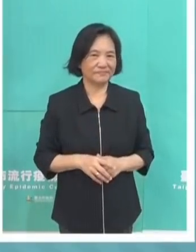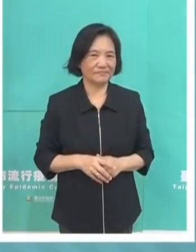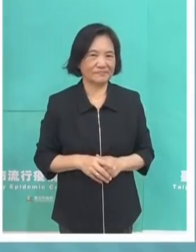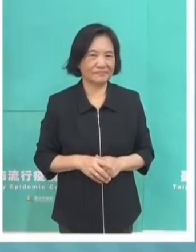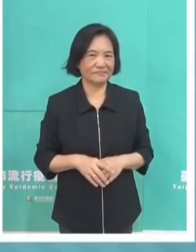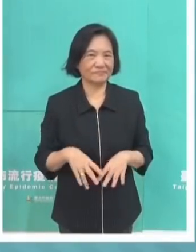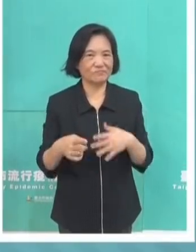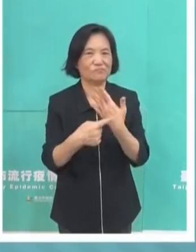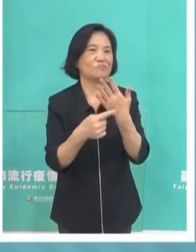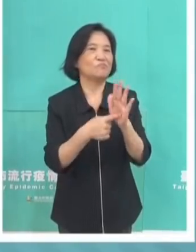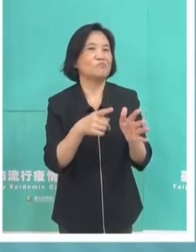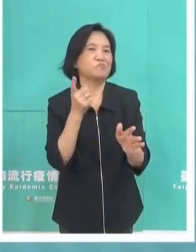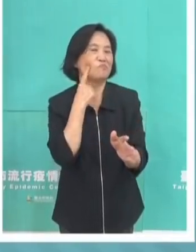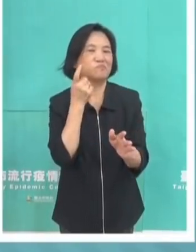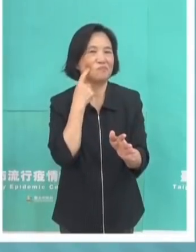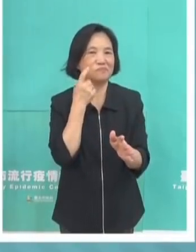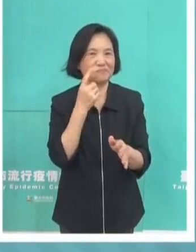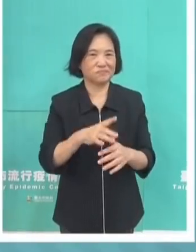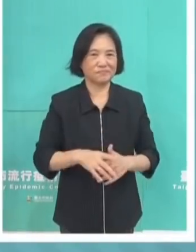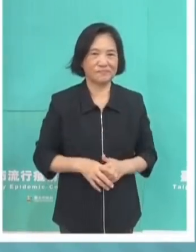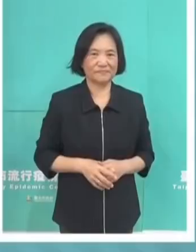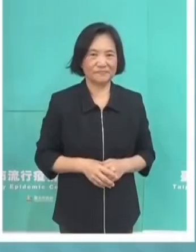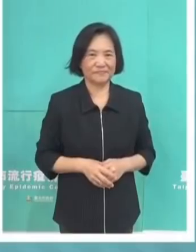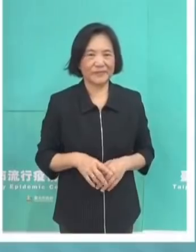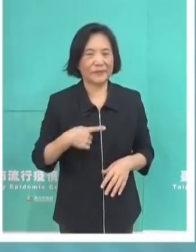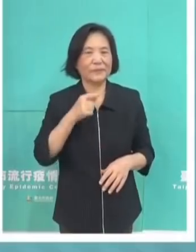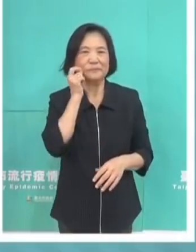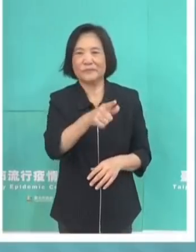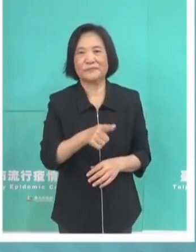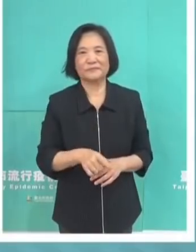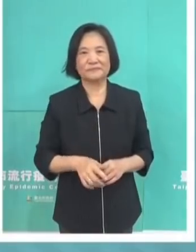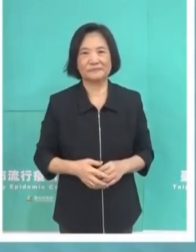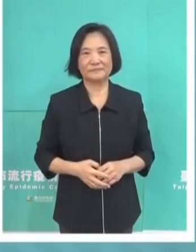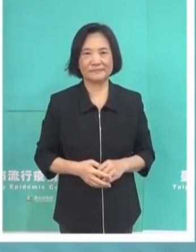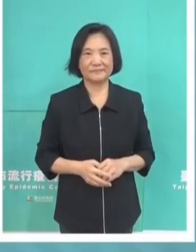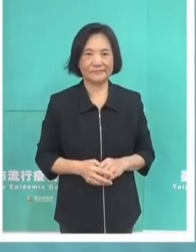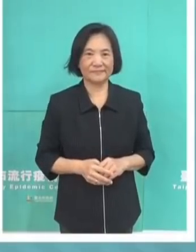很假的，假掰，我就不太喜欢那样了。